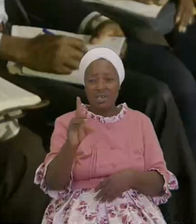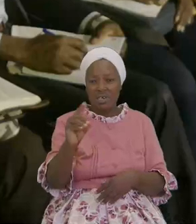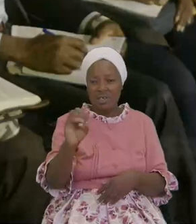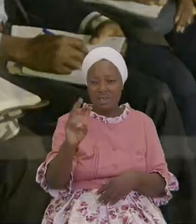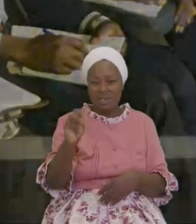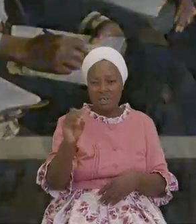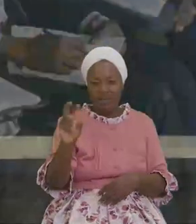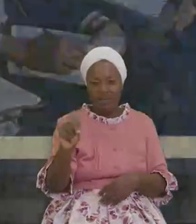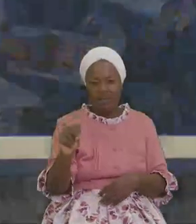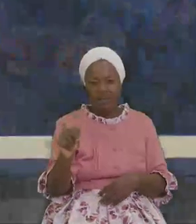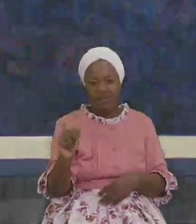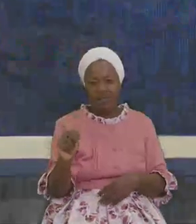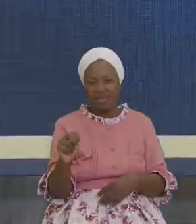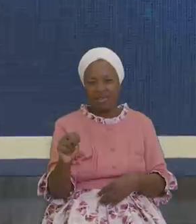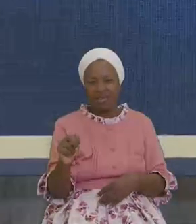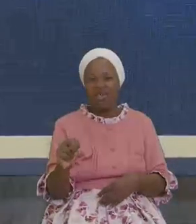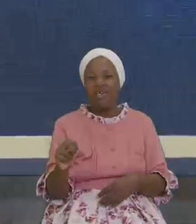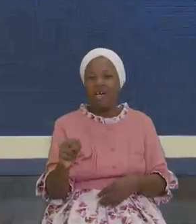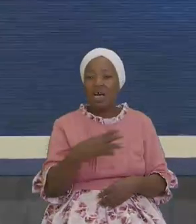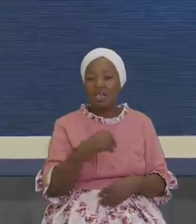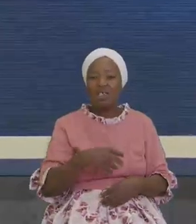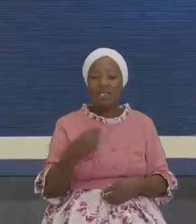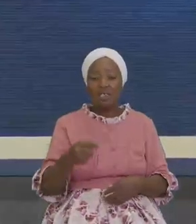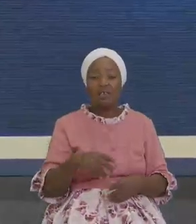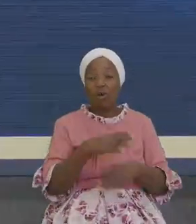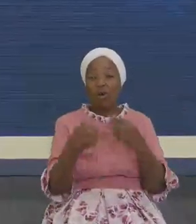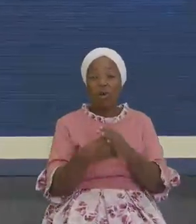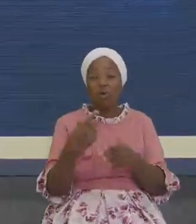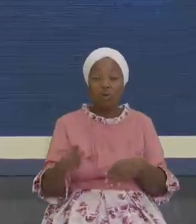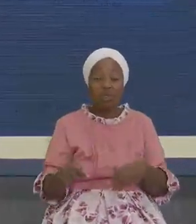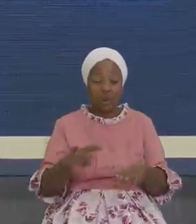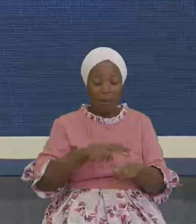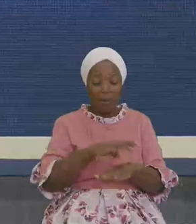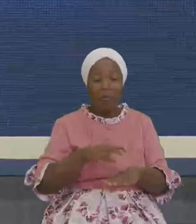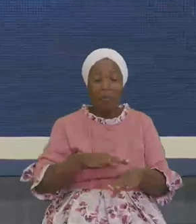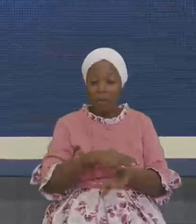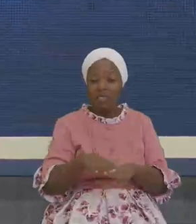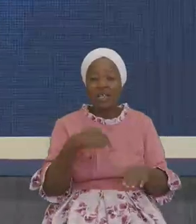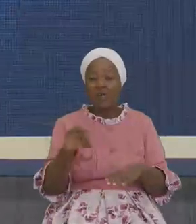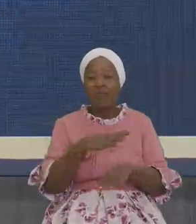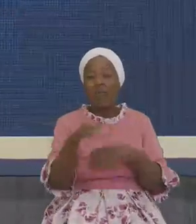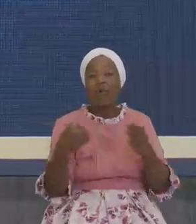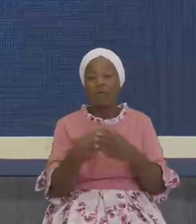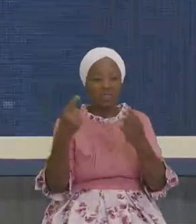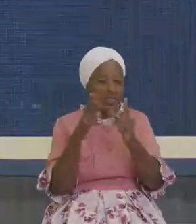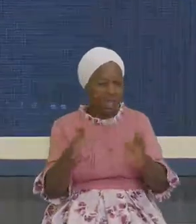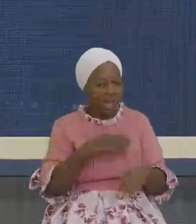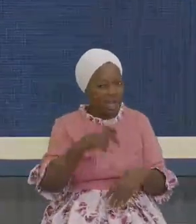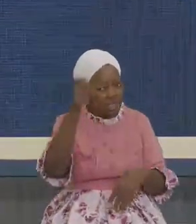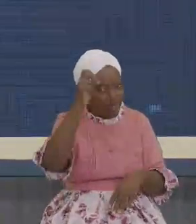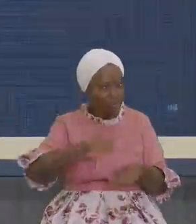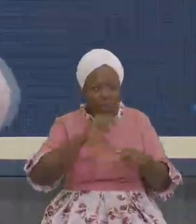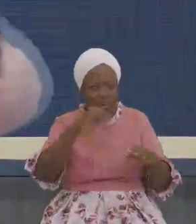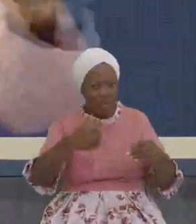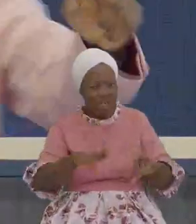Il est le maître de tous les pécheurs. Et Satan ne donne